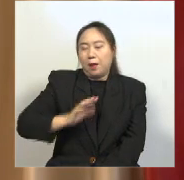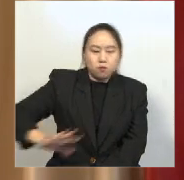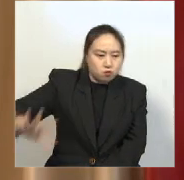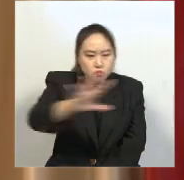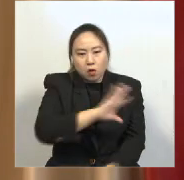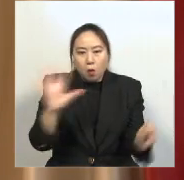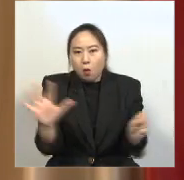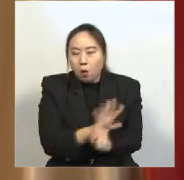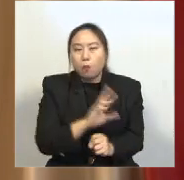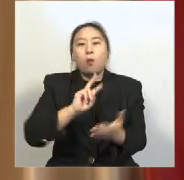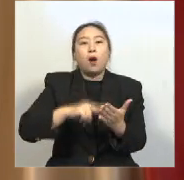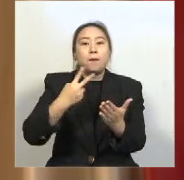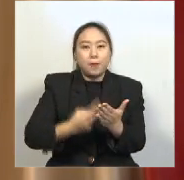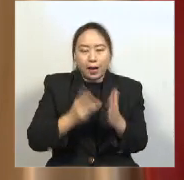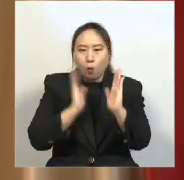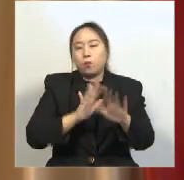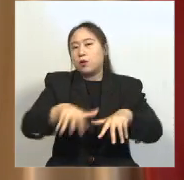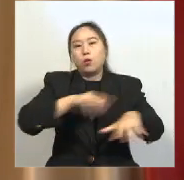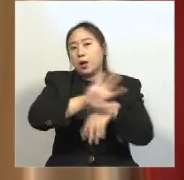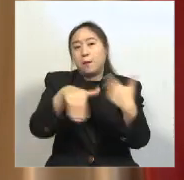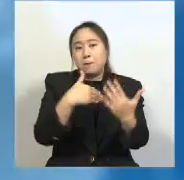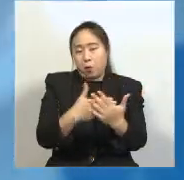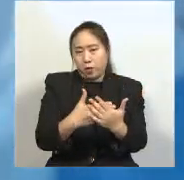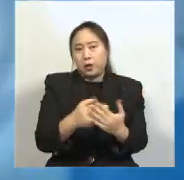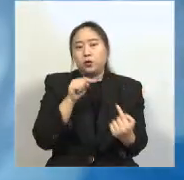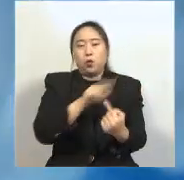ที่จะเข้าถึงในเรื่องระบบสุขภาพ